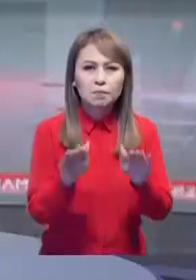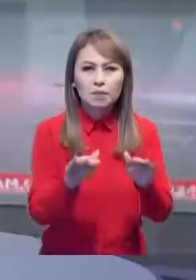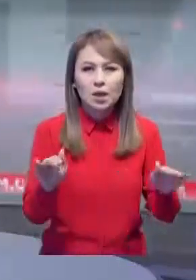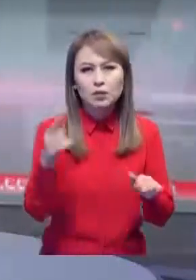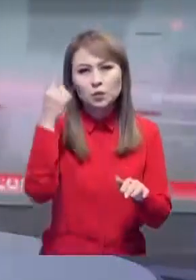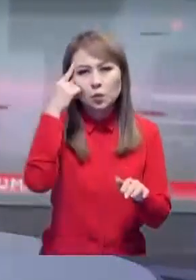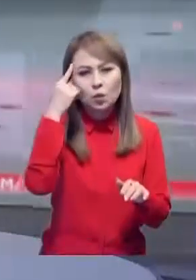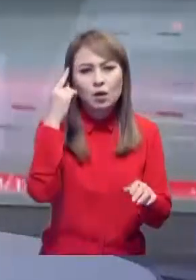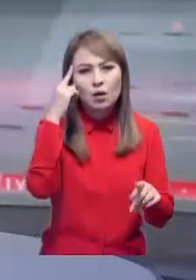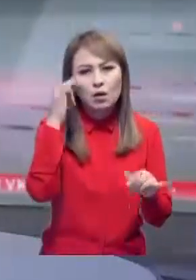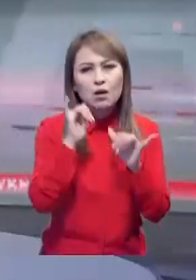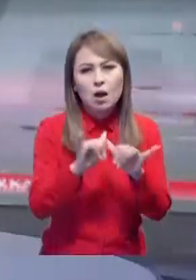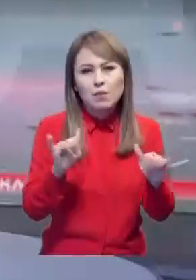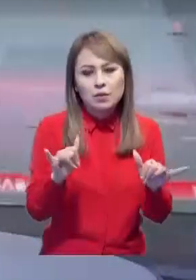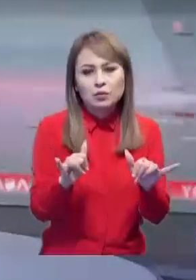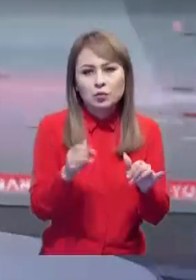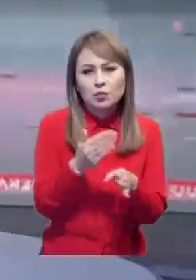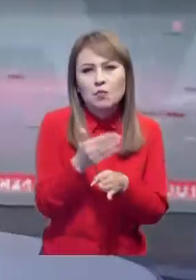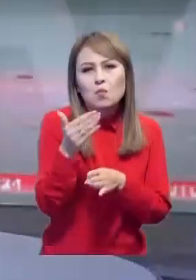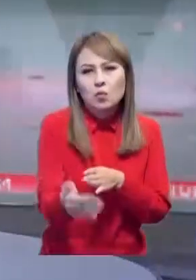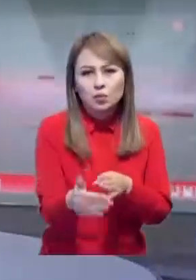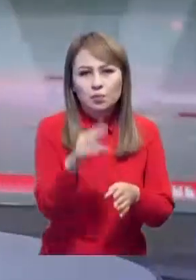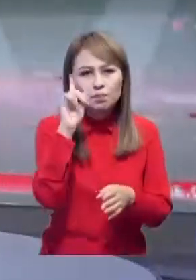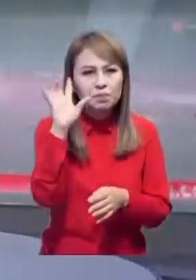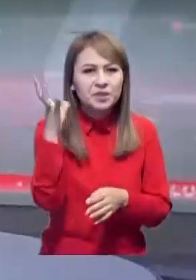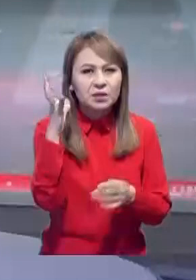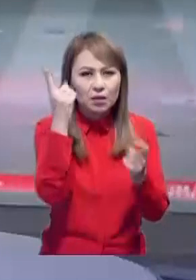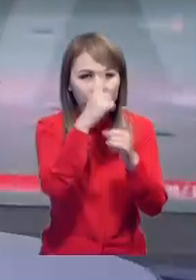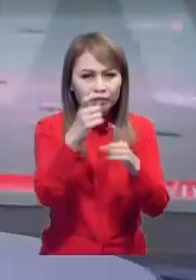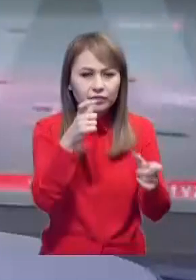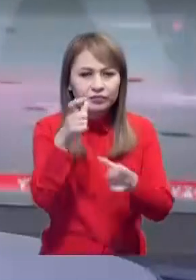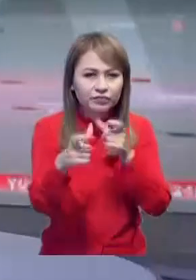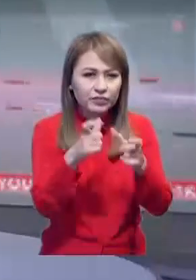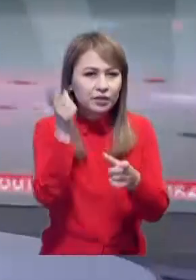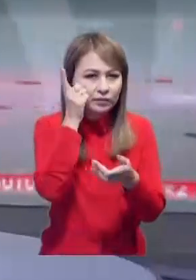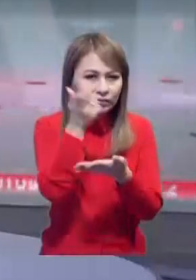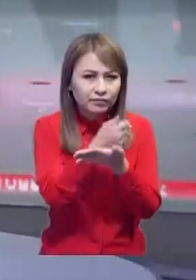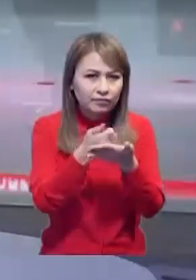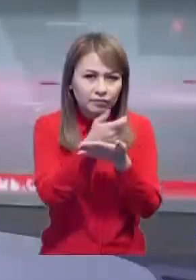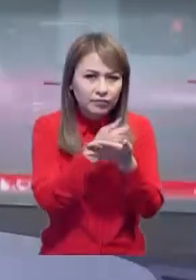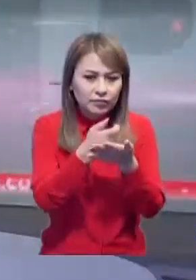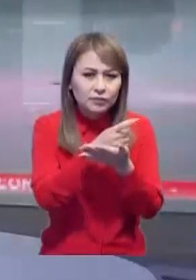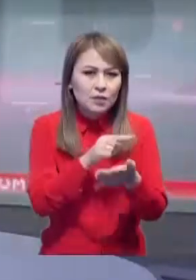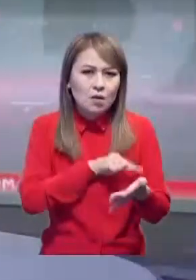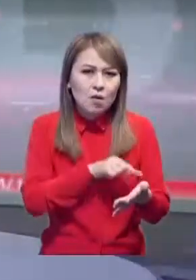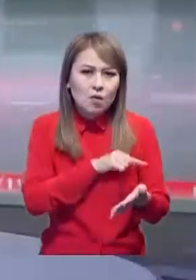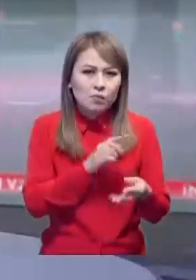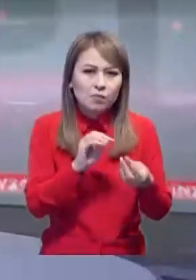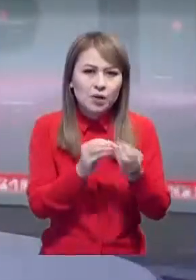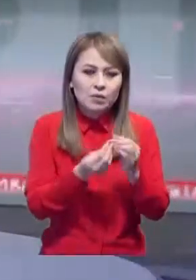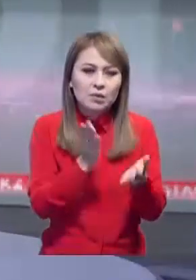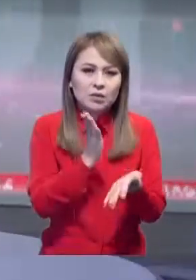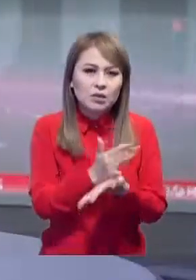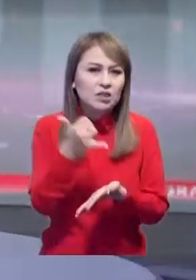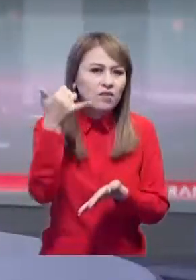Балалардың ойлау қабілеті кеш дамып жатыр. Психиатр мамандар осылай деп дабыл қағуда. Гаджетке телмірген баланың мінез құлқында ауытқу пайда